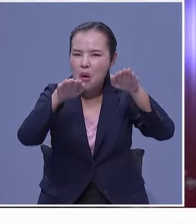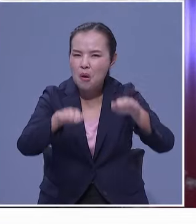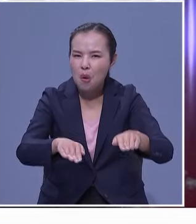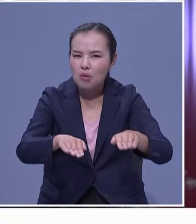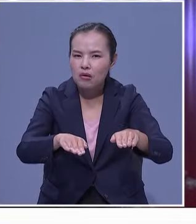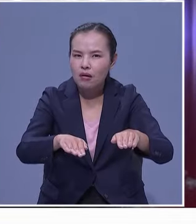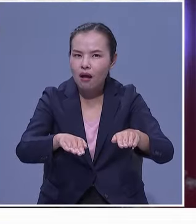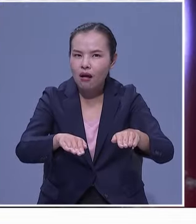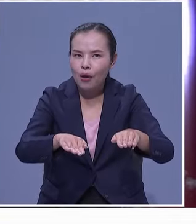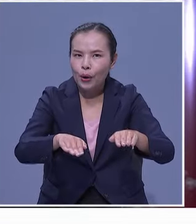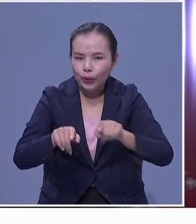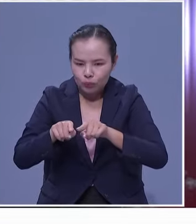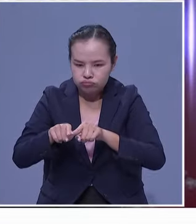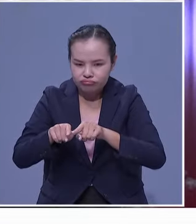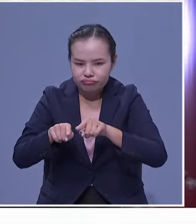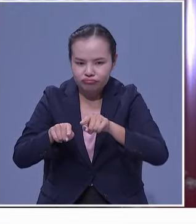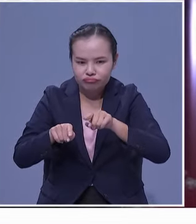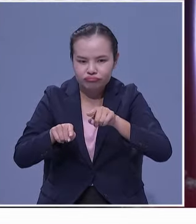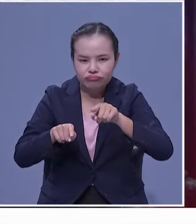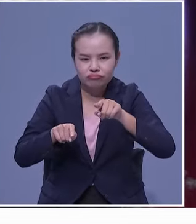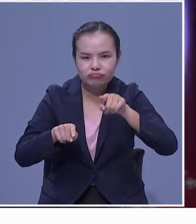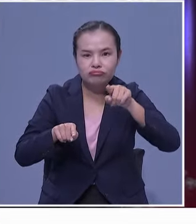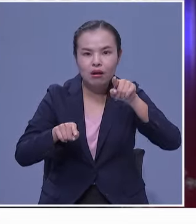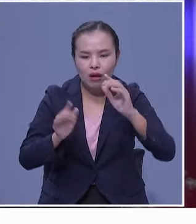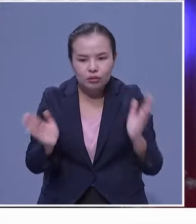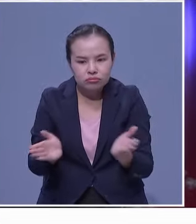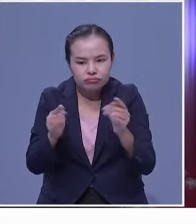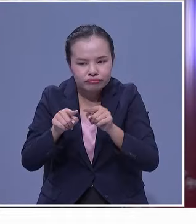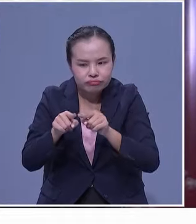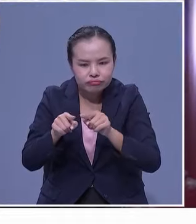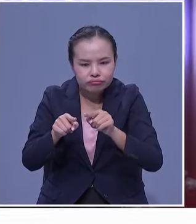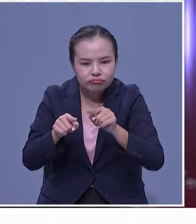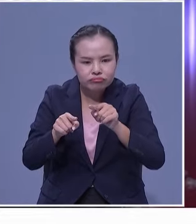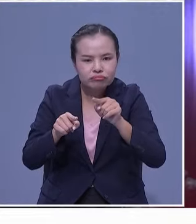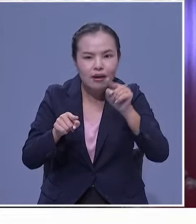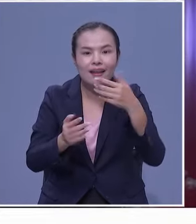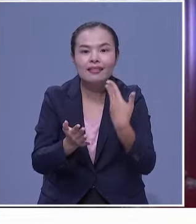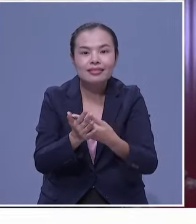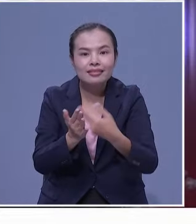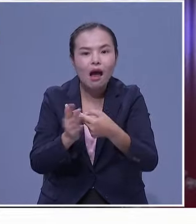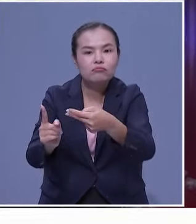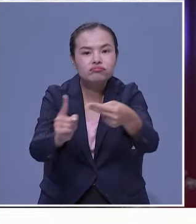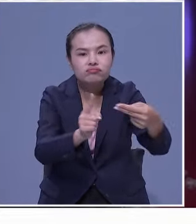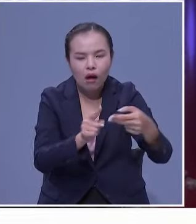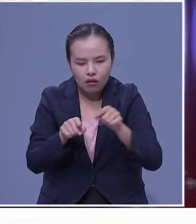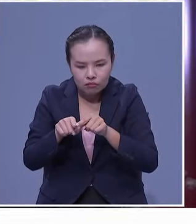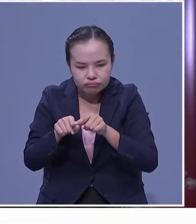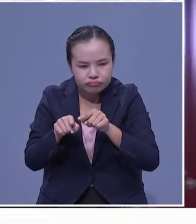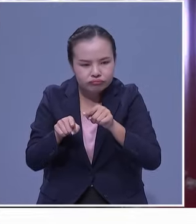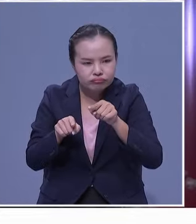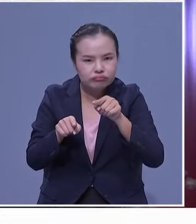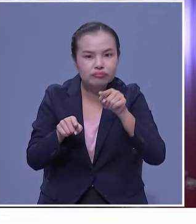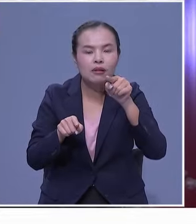ฟูตอนที่มีการตีฟูขึ้นมาก็คือตอนที่มีการแจกเงินนี่แหละที่มันฟูฟูขึ้นมาน